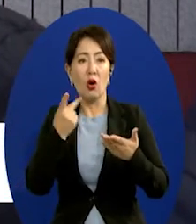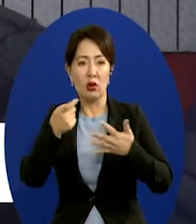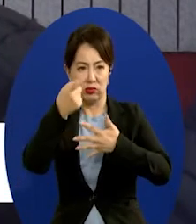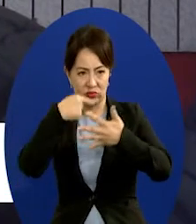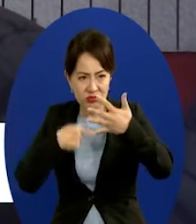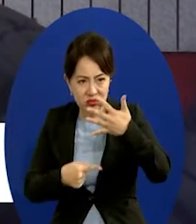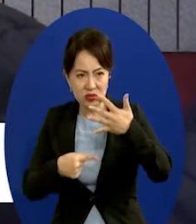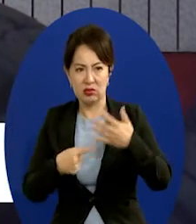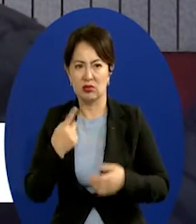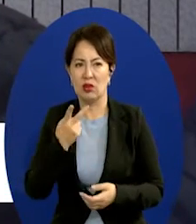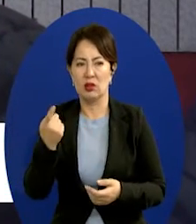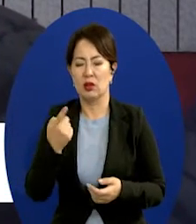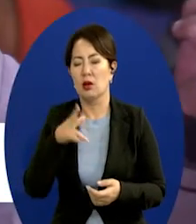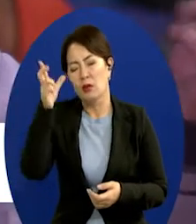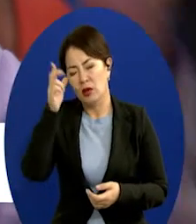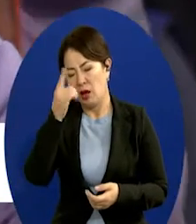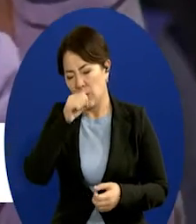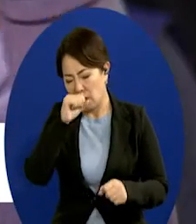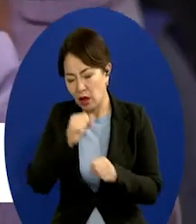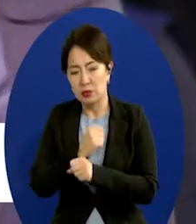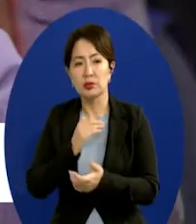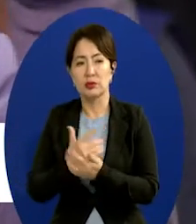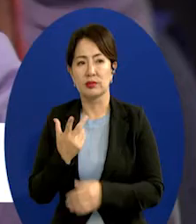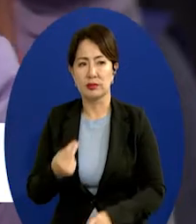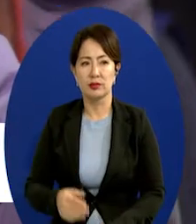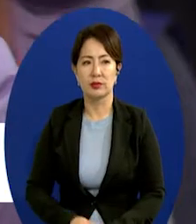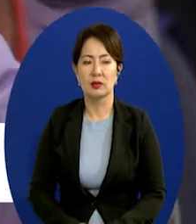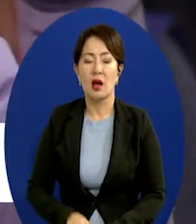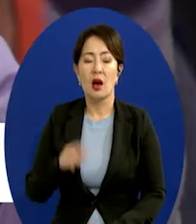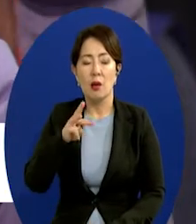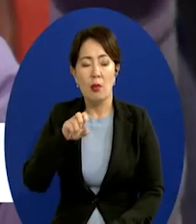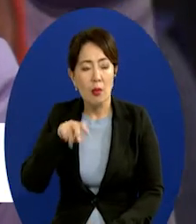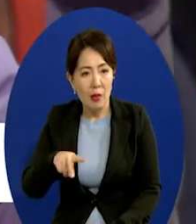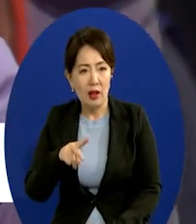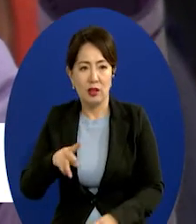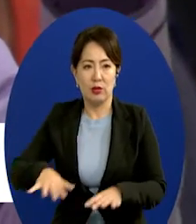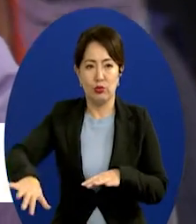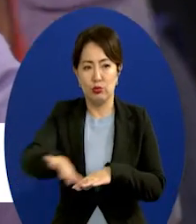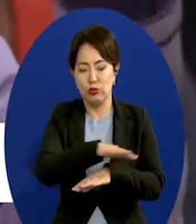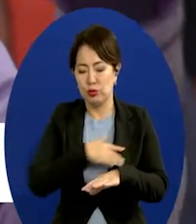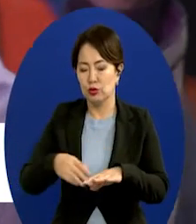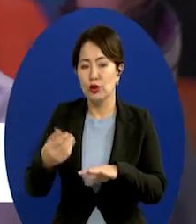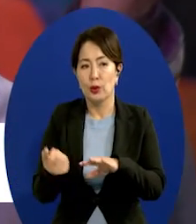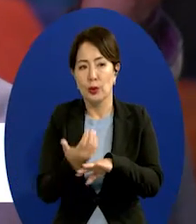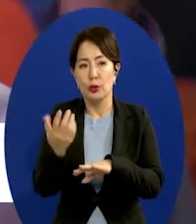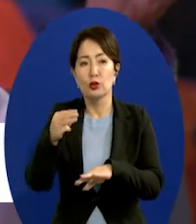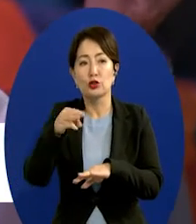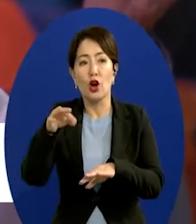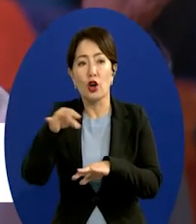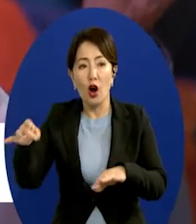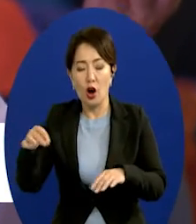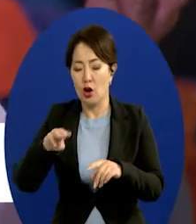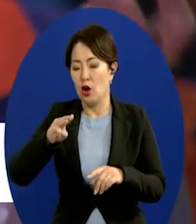чагсаж яваад байгаа үнэхээр харамсаж байна. Бадын одоо энэ өтөг шороо өтөг одоо дүм хөрчсөн байна